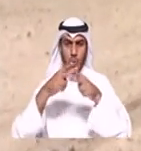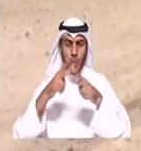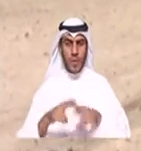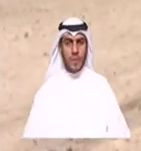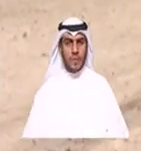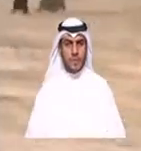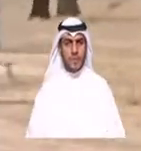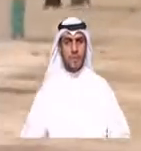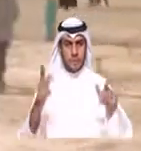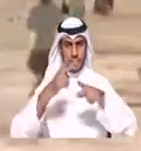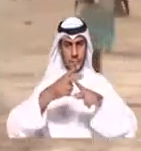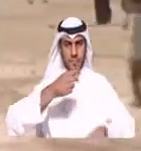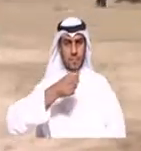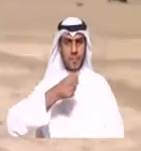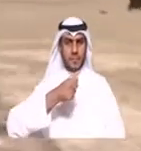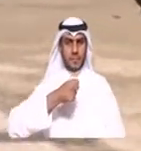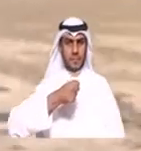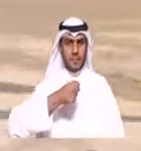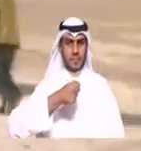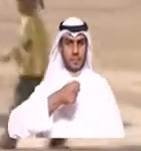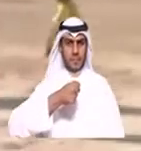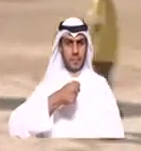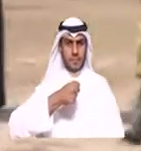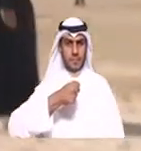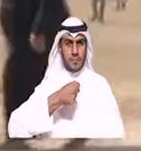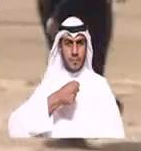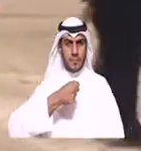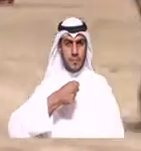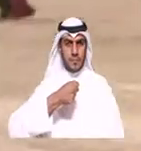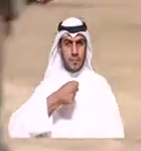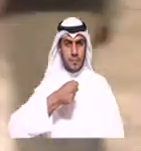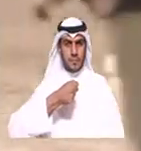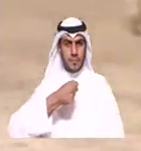تلفزيون دوله الكويت مخيم الزعتري للاجئين المفرق الاردن